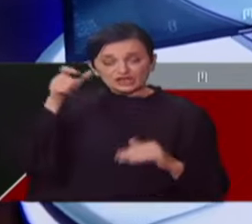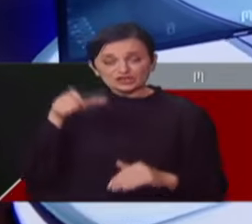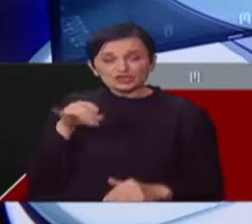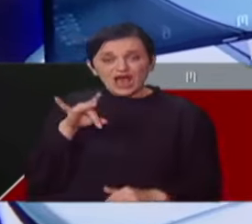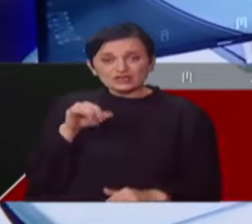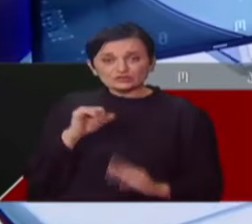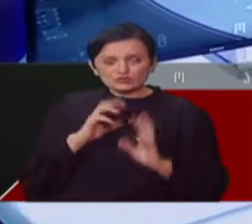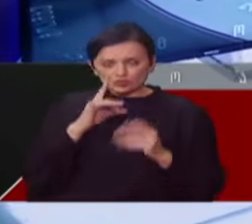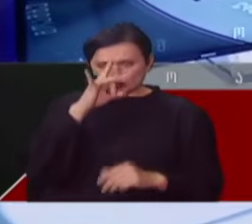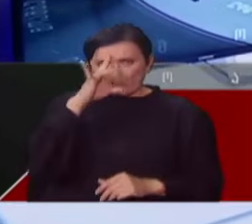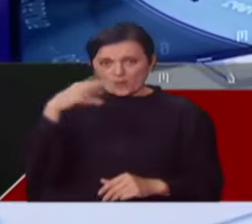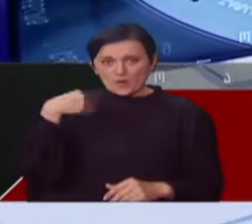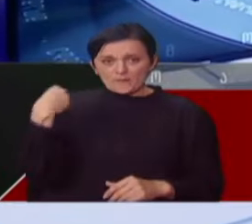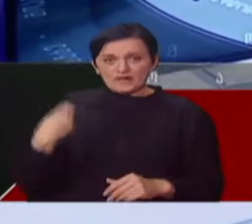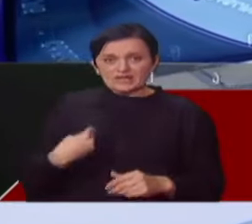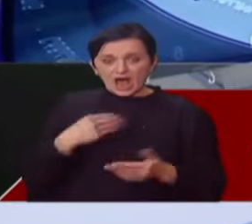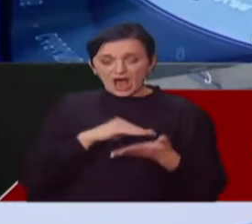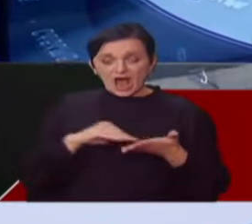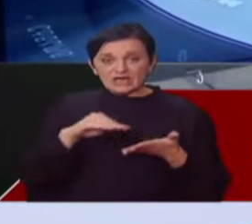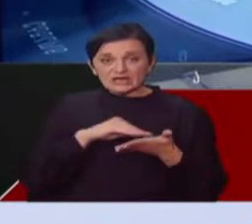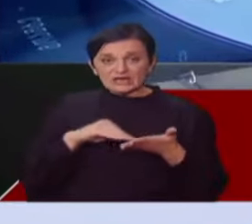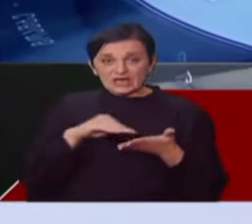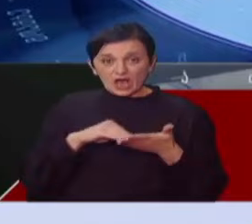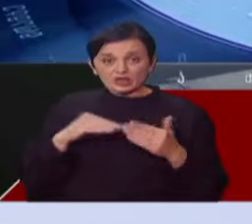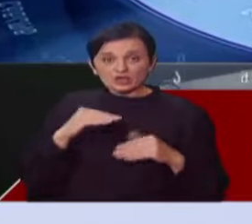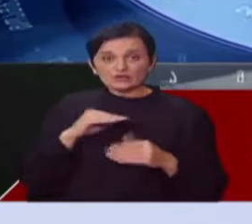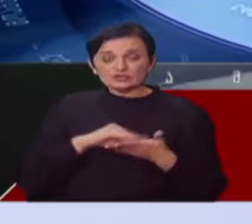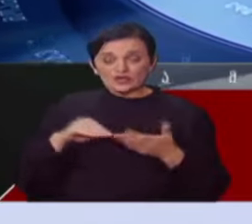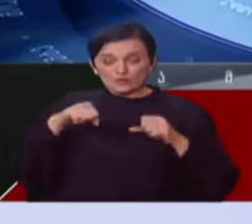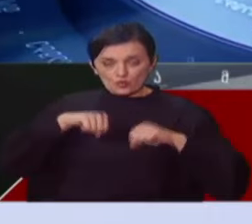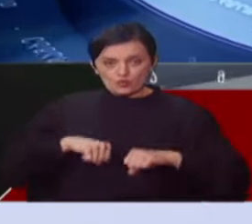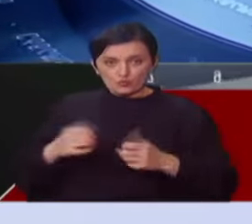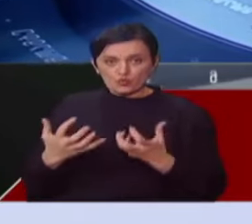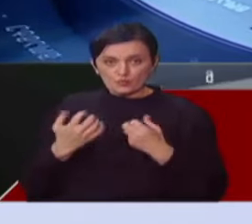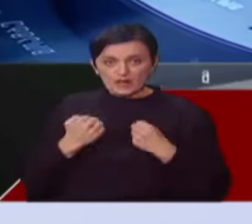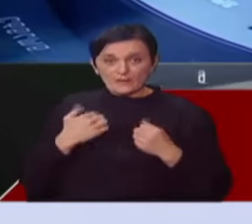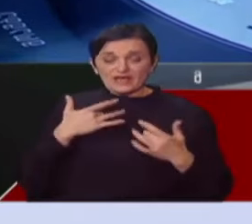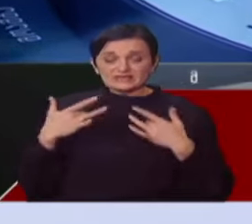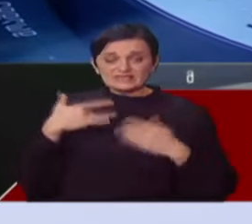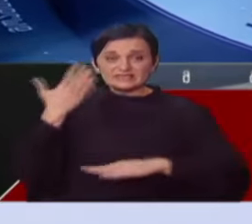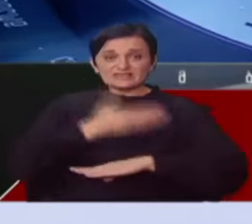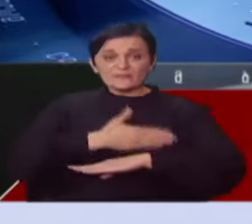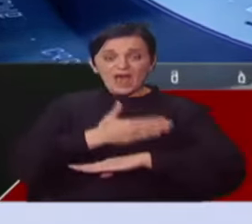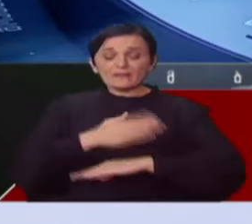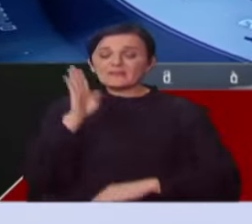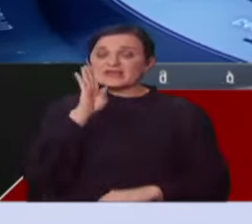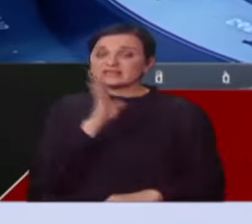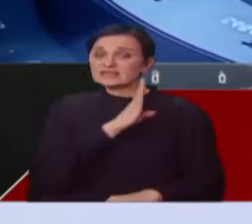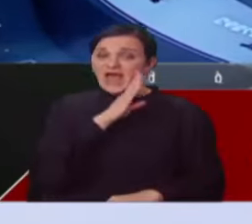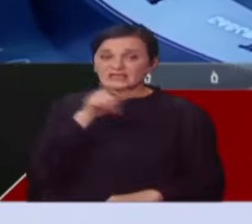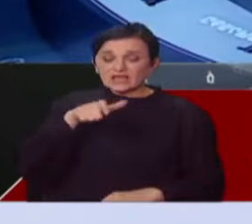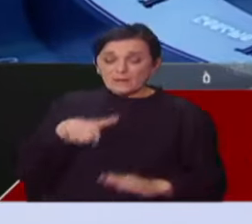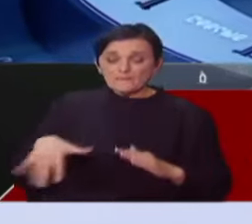Chartishvilma msopliosi tsnobili frangi dramaturgis gan pjesis dadgmis saavtoro upleba moipova. Spektakli Deda romelis Marjanishvilis teatrshi